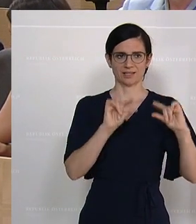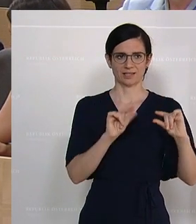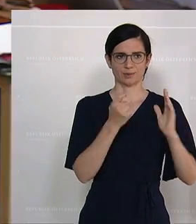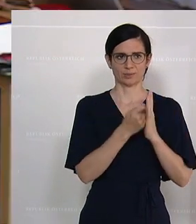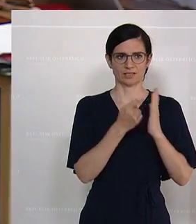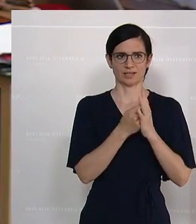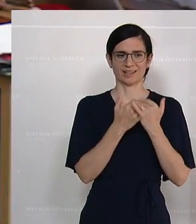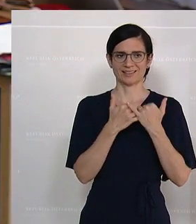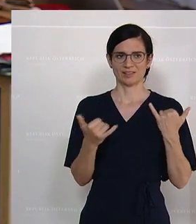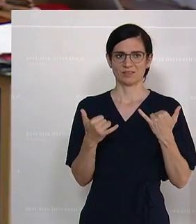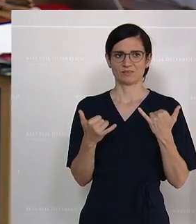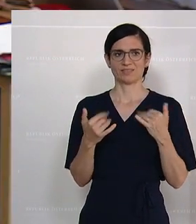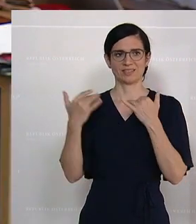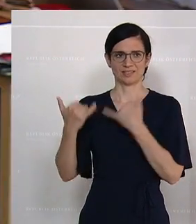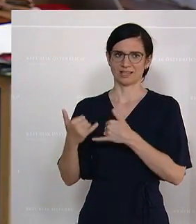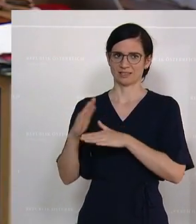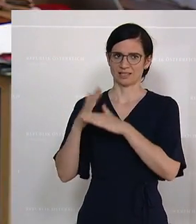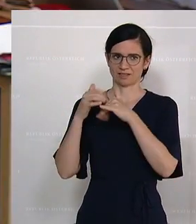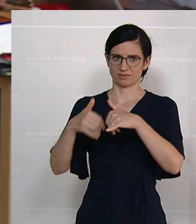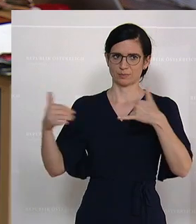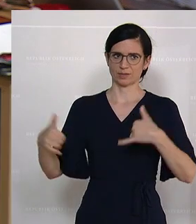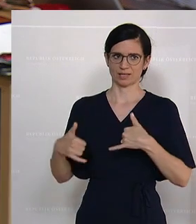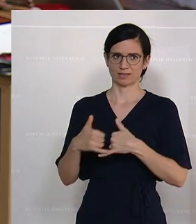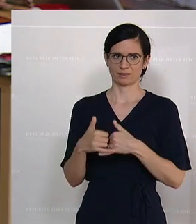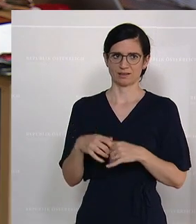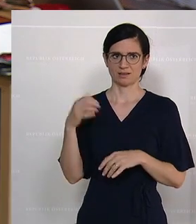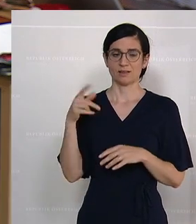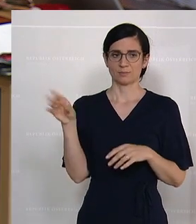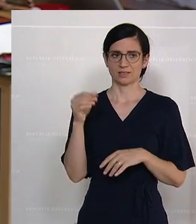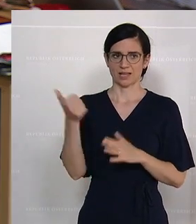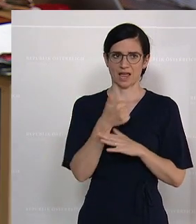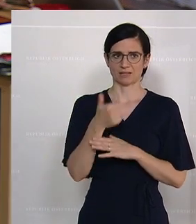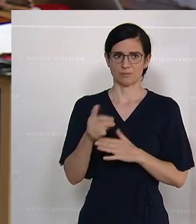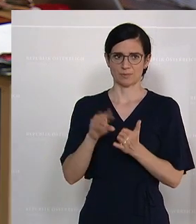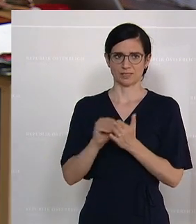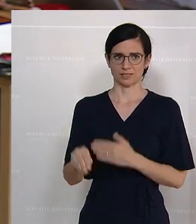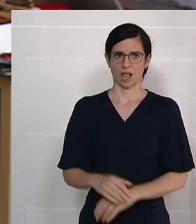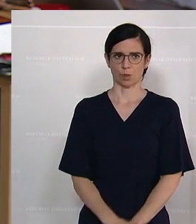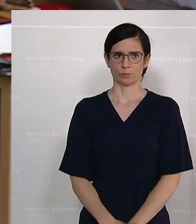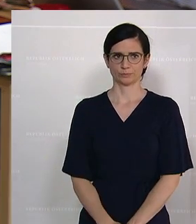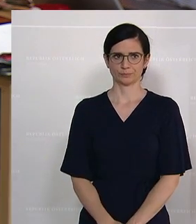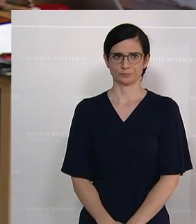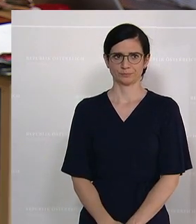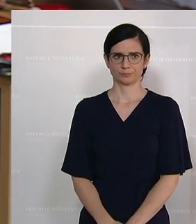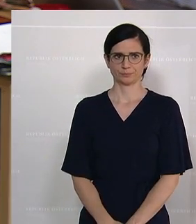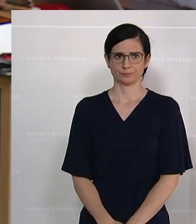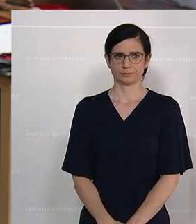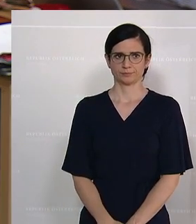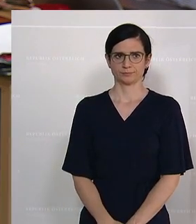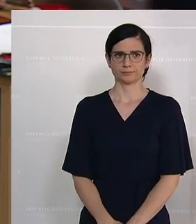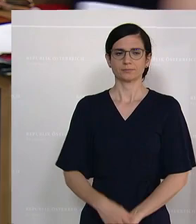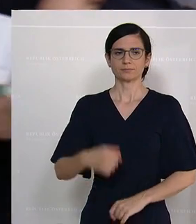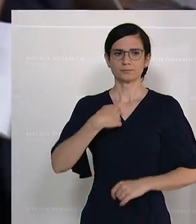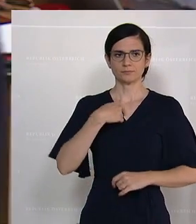als das was jetzt in diesem paket allein als einmalzahlung an die wohlhabenden gruppen geht es also ich